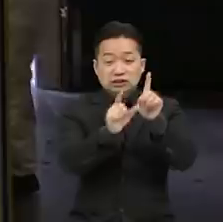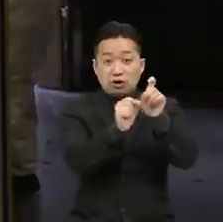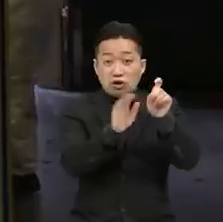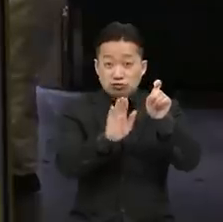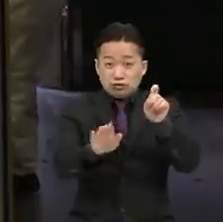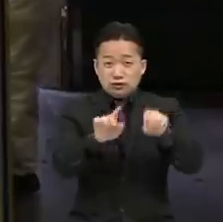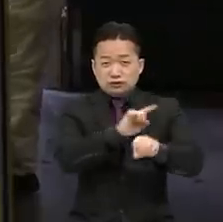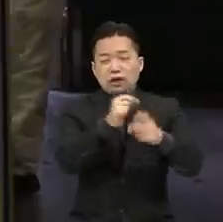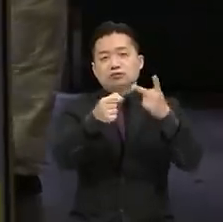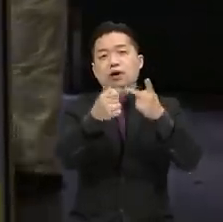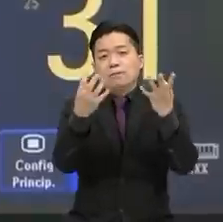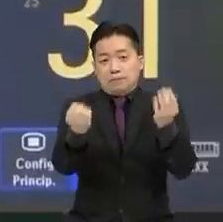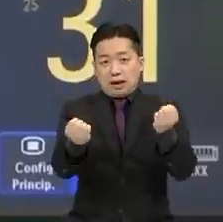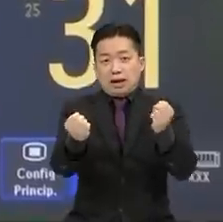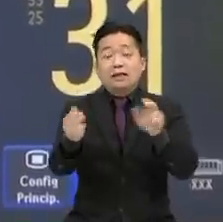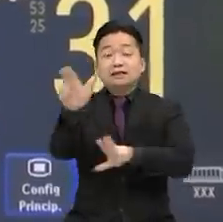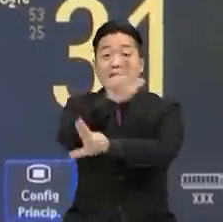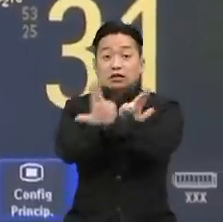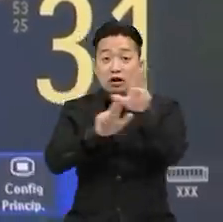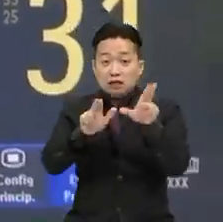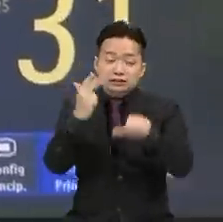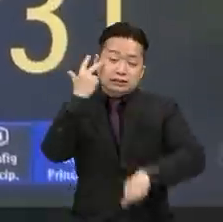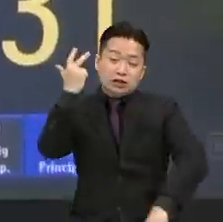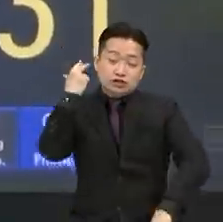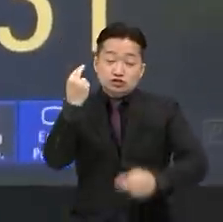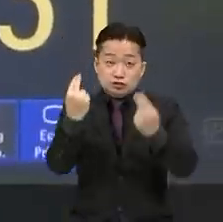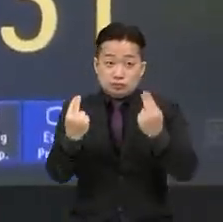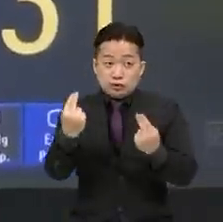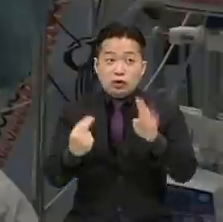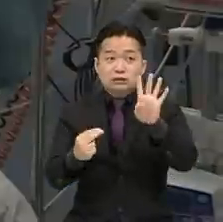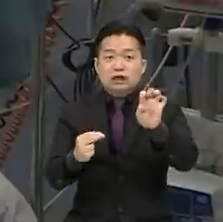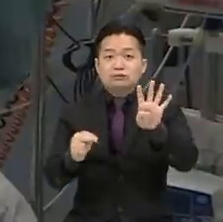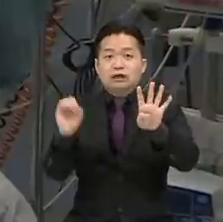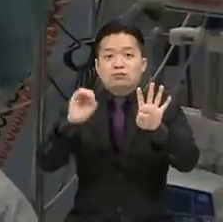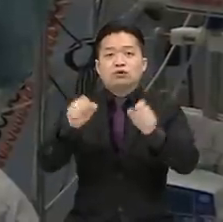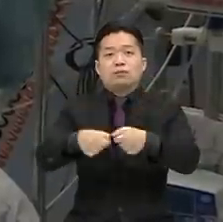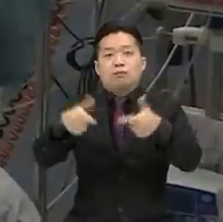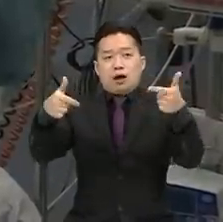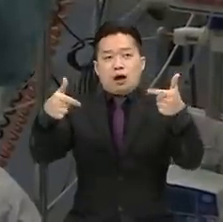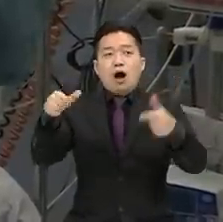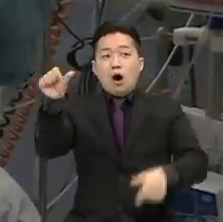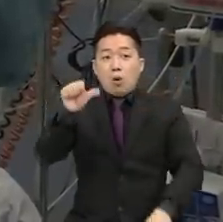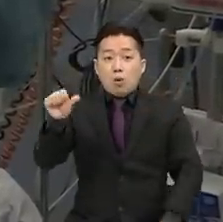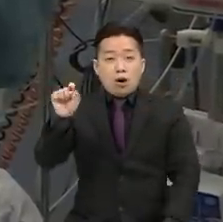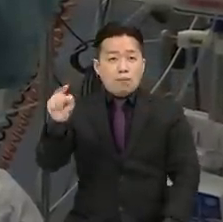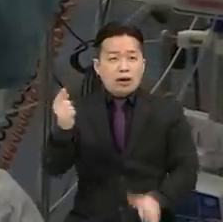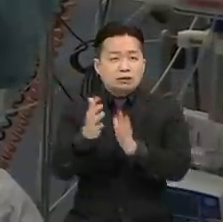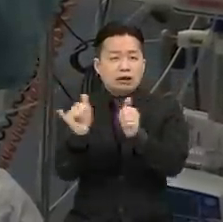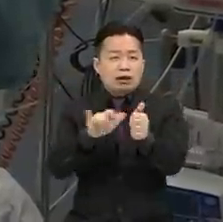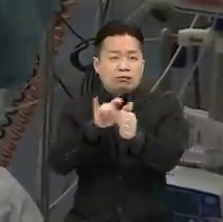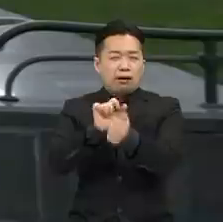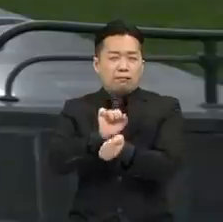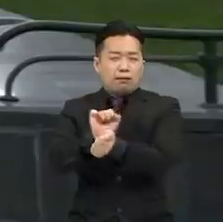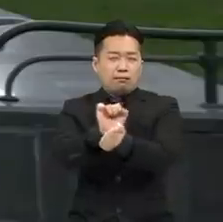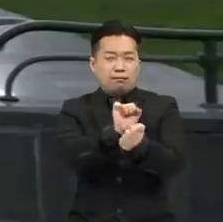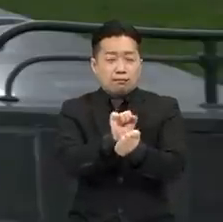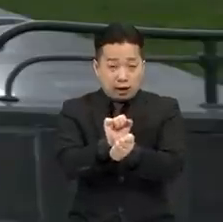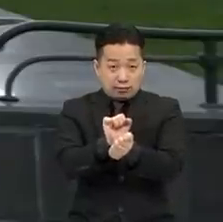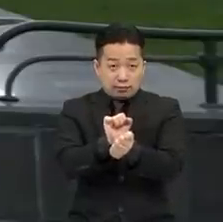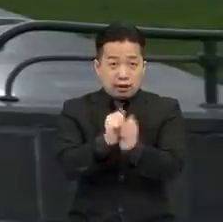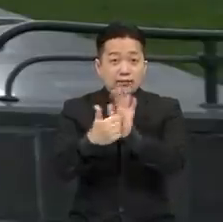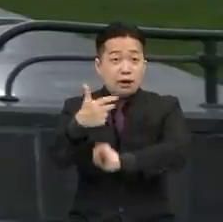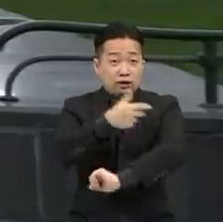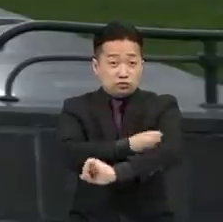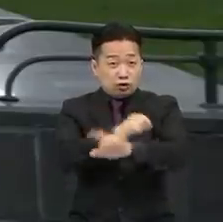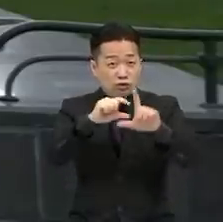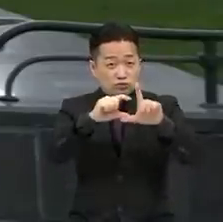많고 네덜란드도 지난주보다 44% 증가한 5,100여 명으로 집계됐습니다. 백신